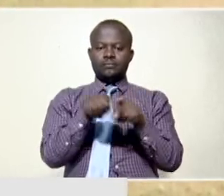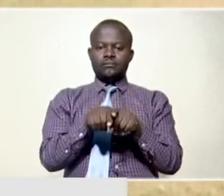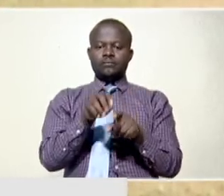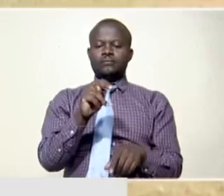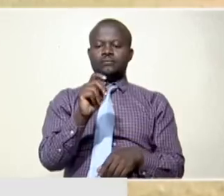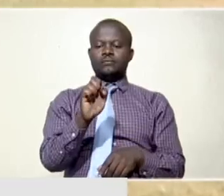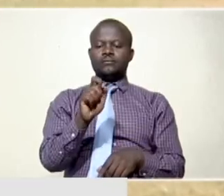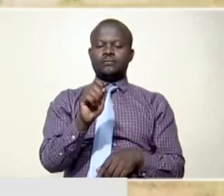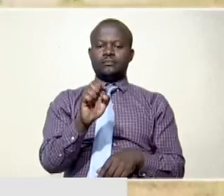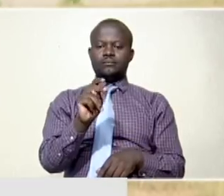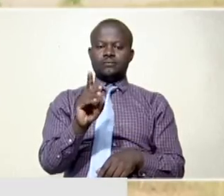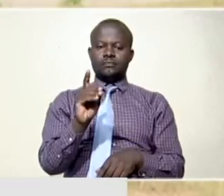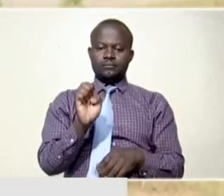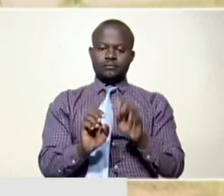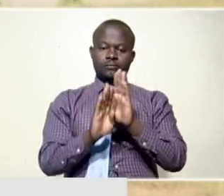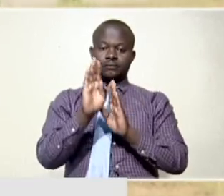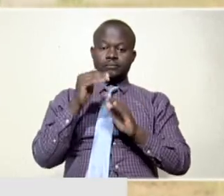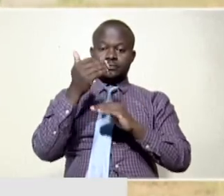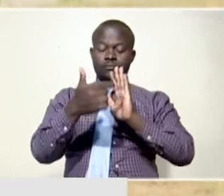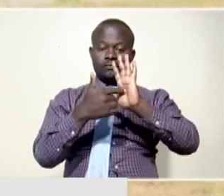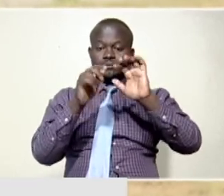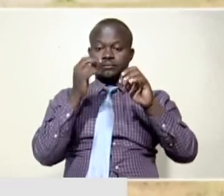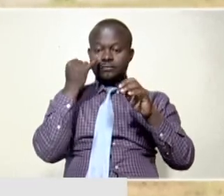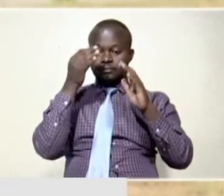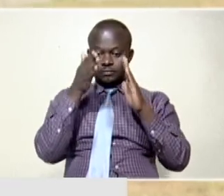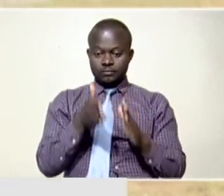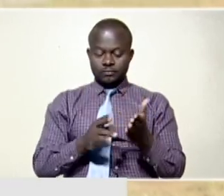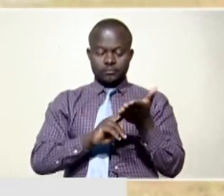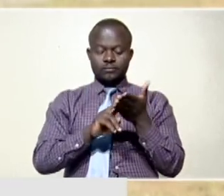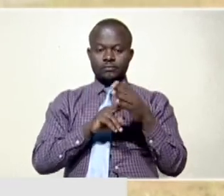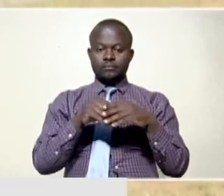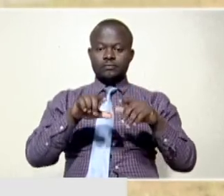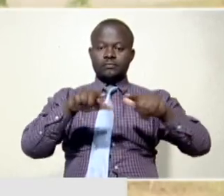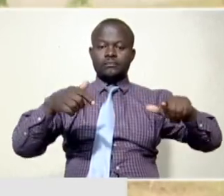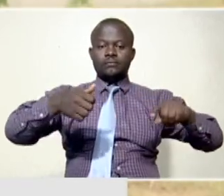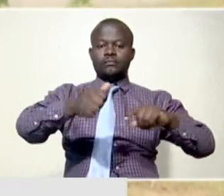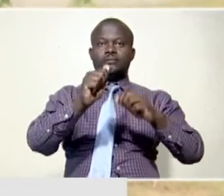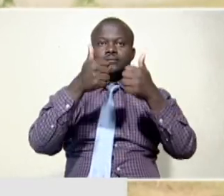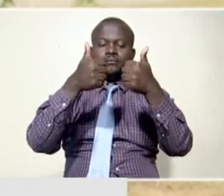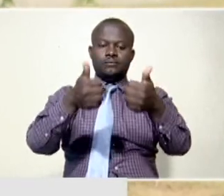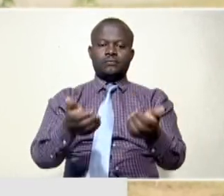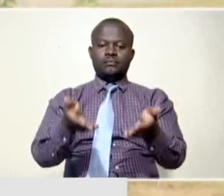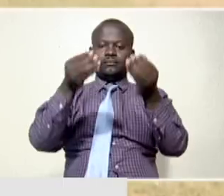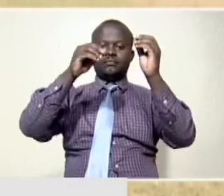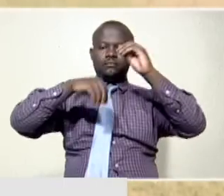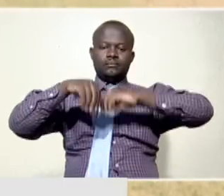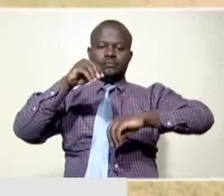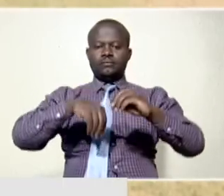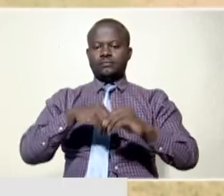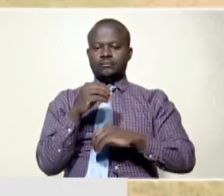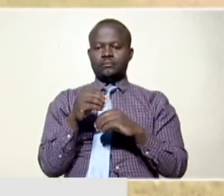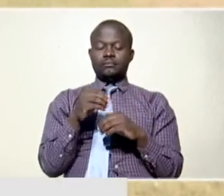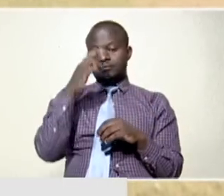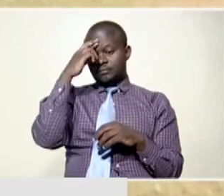Ntende bateye imbere. Batwereka ko iyo umuntu akoresheje umurima we neza azamura umusaruro.